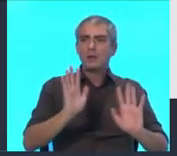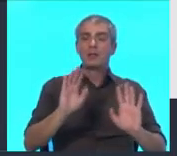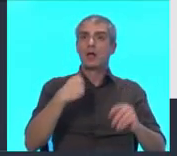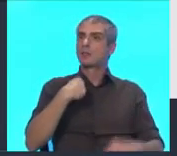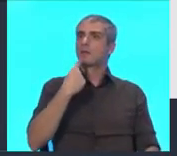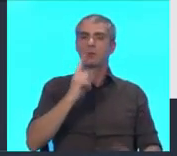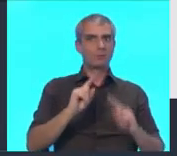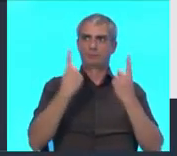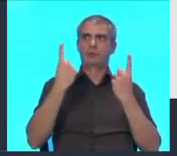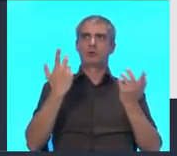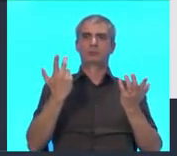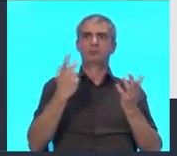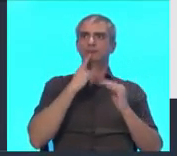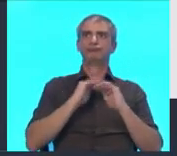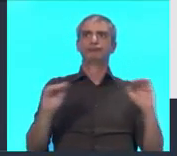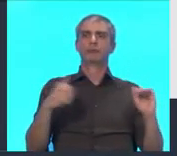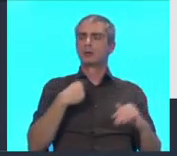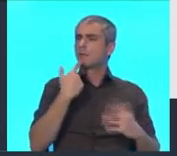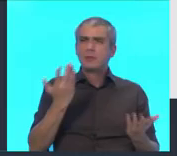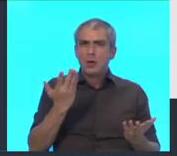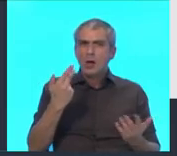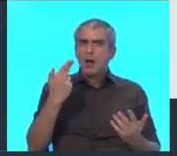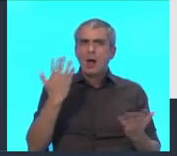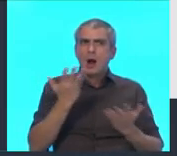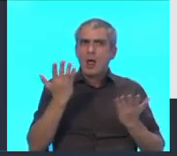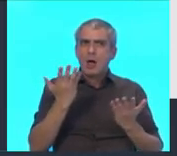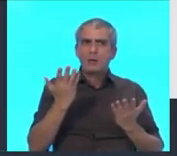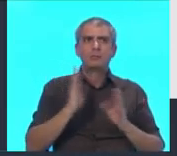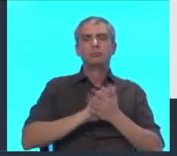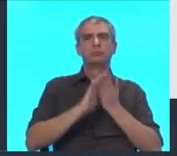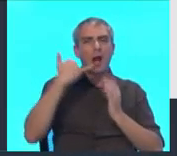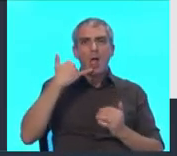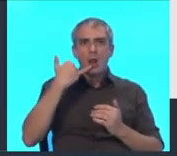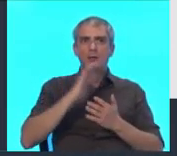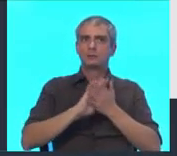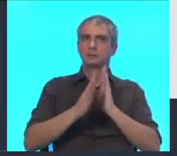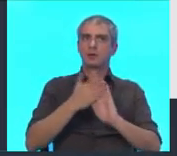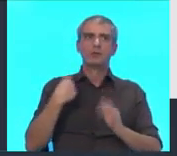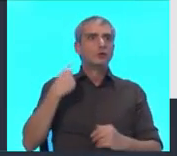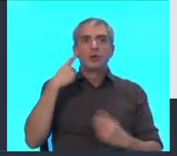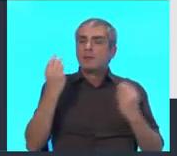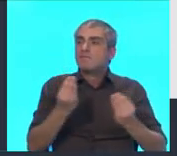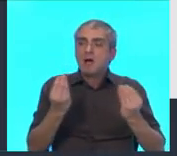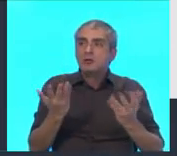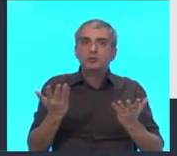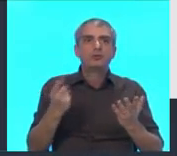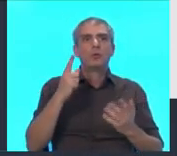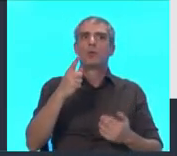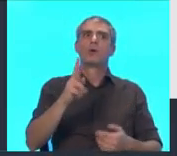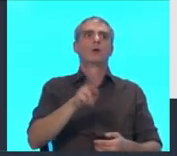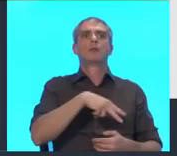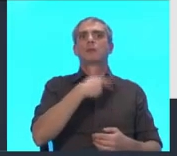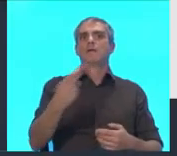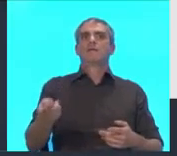פתאום שקט, אמרתי לו הלו, הלו. זהו, הרגע שמעתי משוואי, הוא נפל